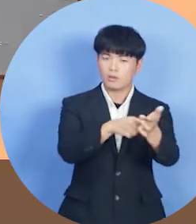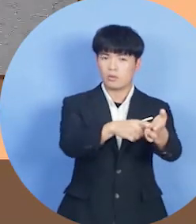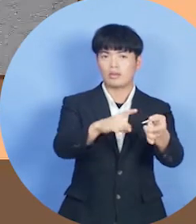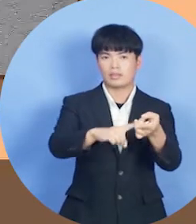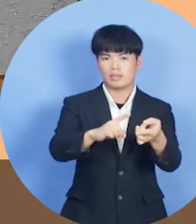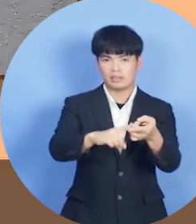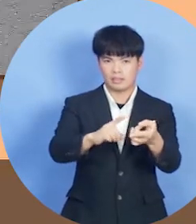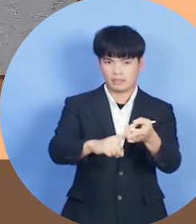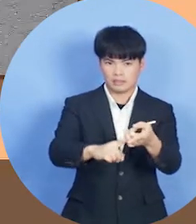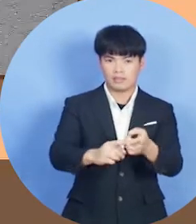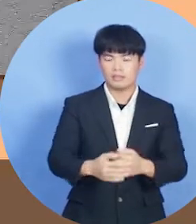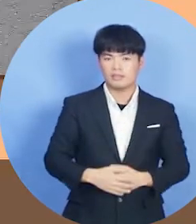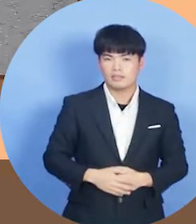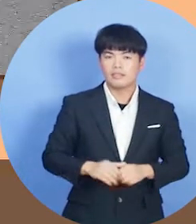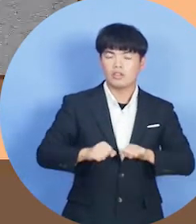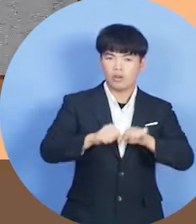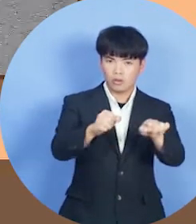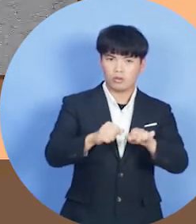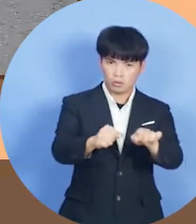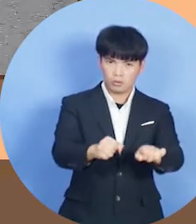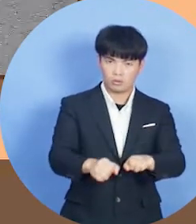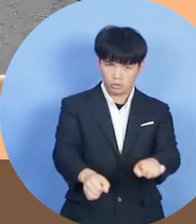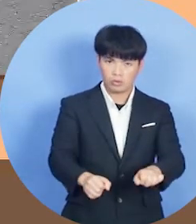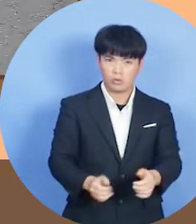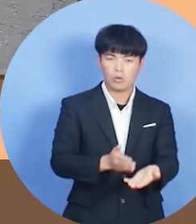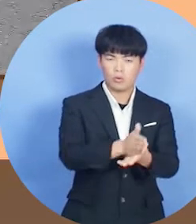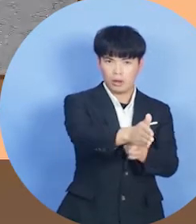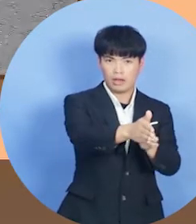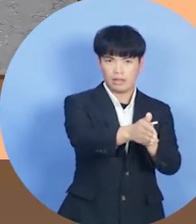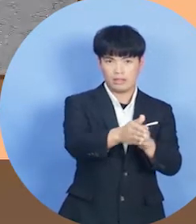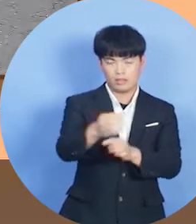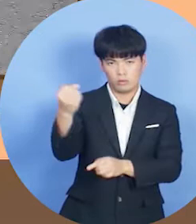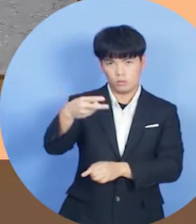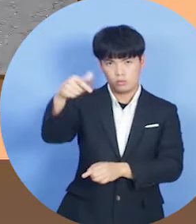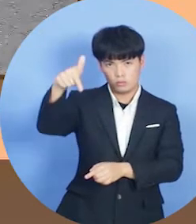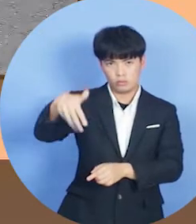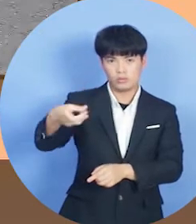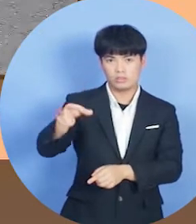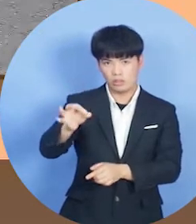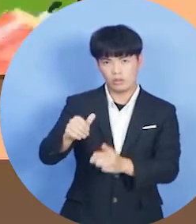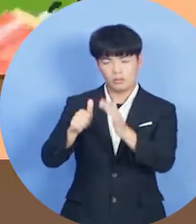갖춰 천안시 청소행정과나 구청 위생청소과를 방문해 접수하면 됩니다.